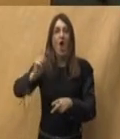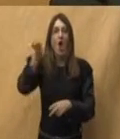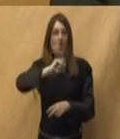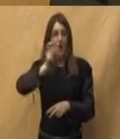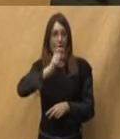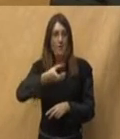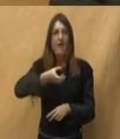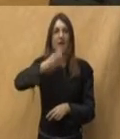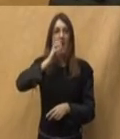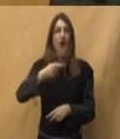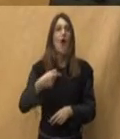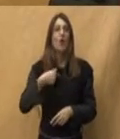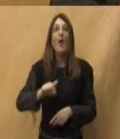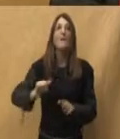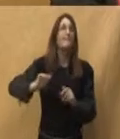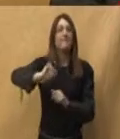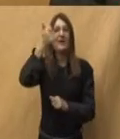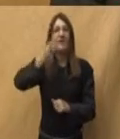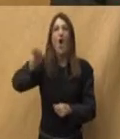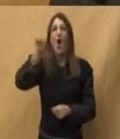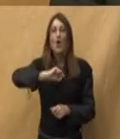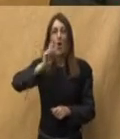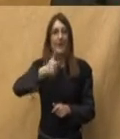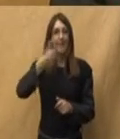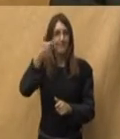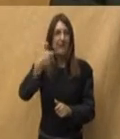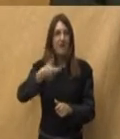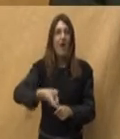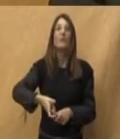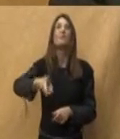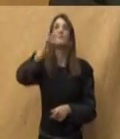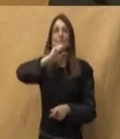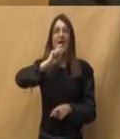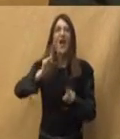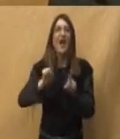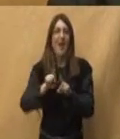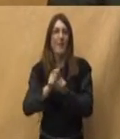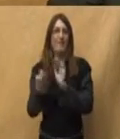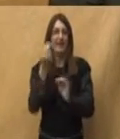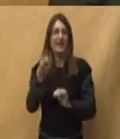konjak. A kod nas se sruči konjak ili nekako žestoko piće prije kao aperitiv.